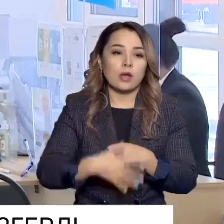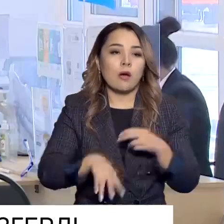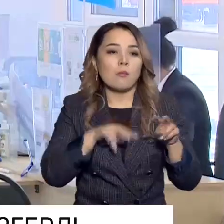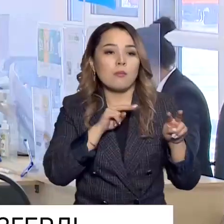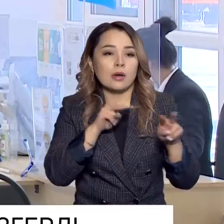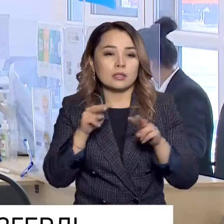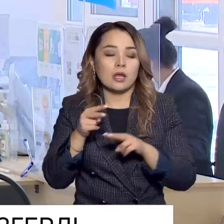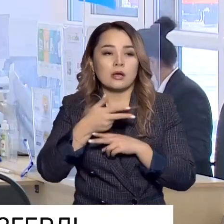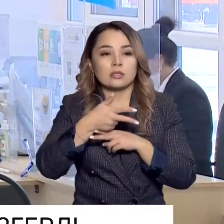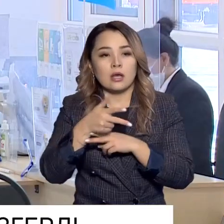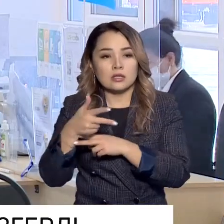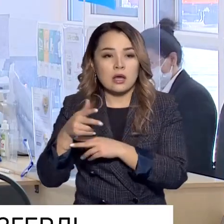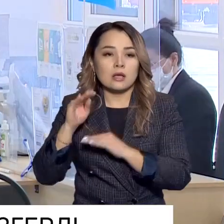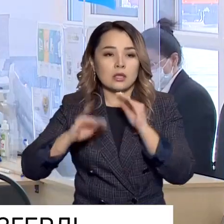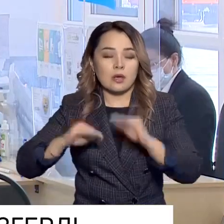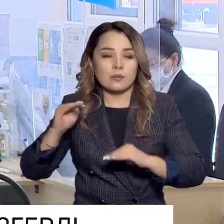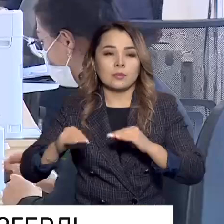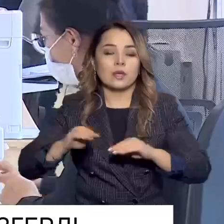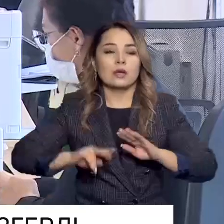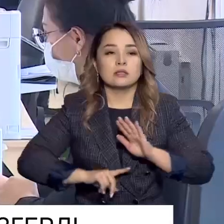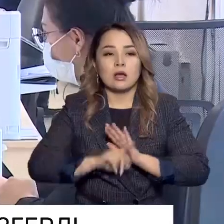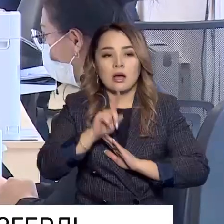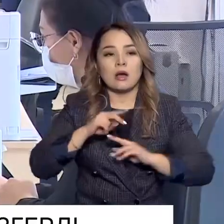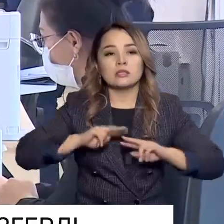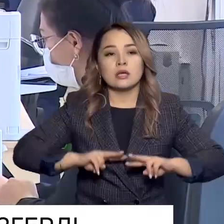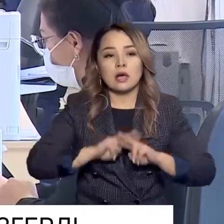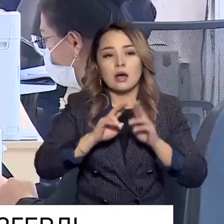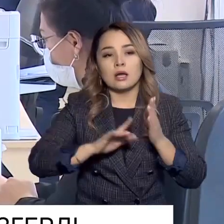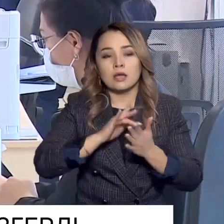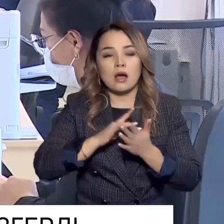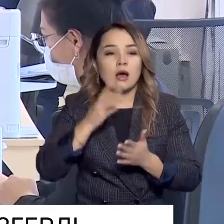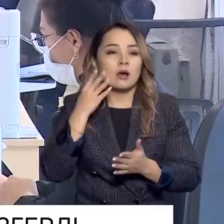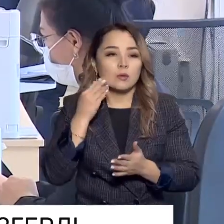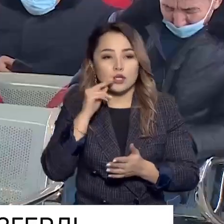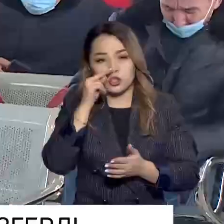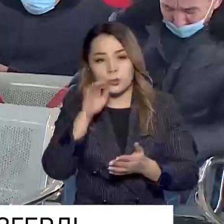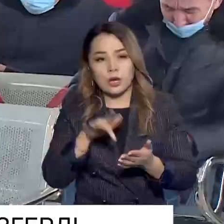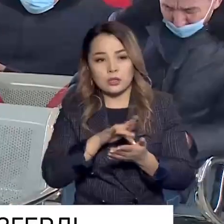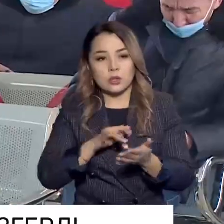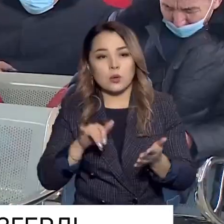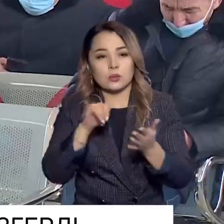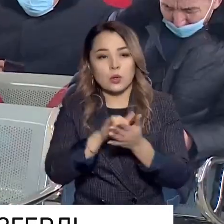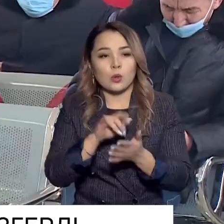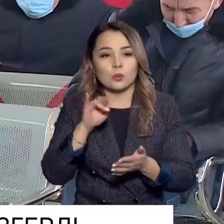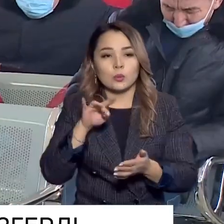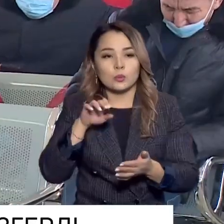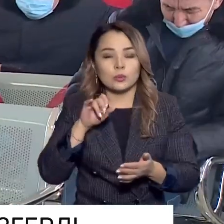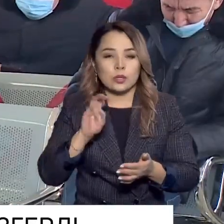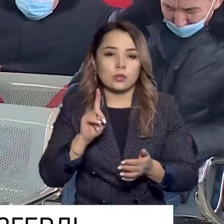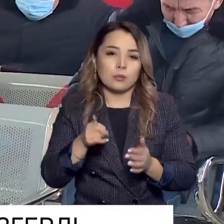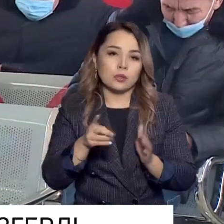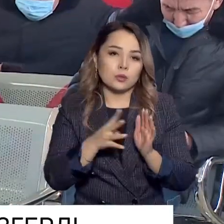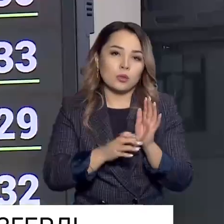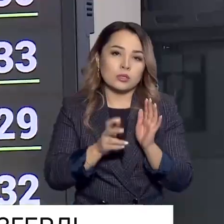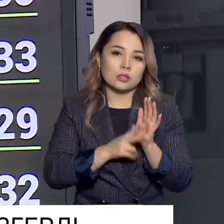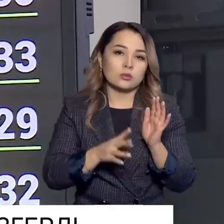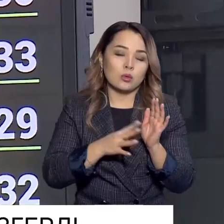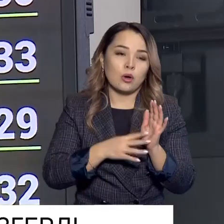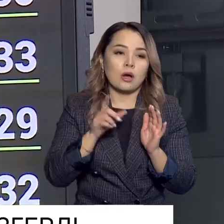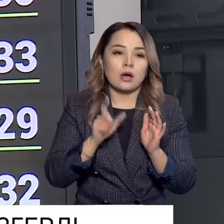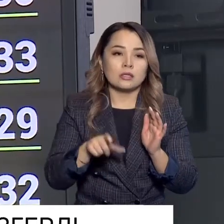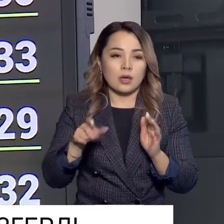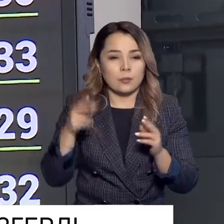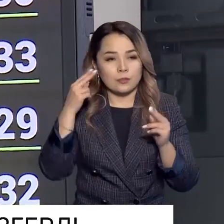отырады. Жаңғырту жұмыстары елордада басталды. Кезекте Алматы, Шымкент қалалары тұр. Нұр-Сұлтанда 1989 адам